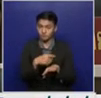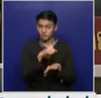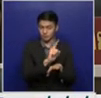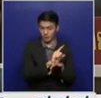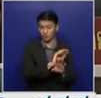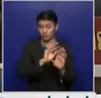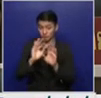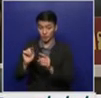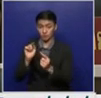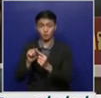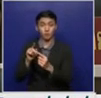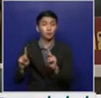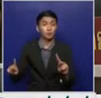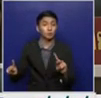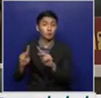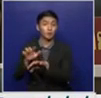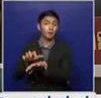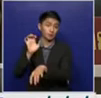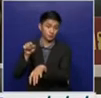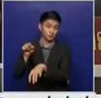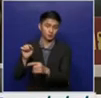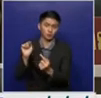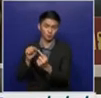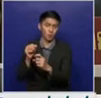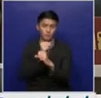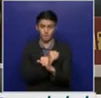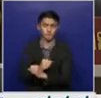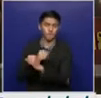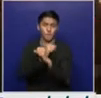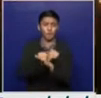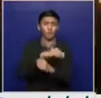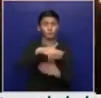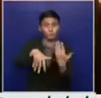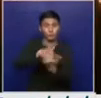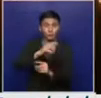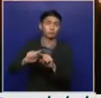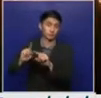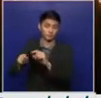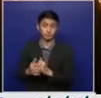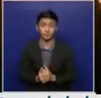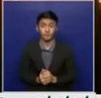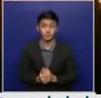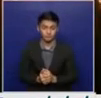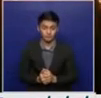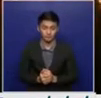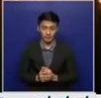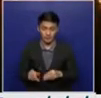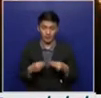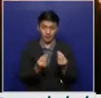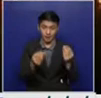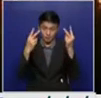กระทรวงมหาดไทยโดยเฉพาะอย่างยิ่งกรมป้องกันบรรเทาสารณภัยและในส่วนของสำนักงายกรัฐมนตรี